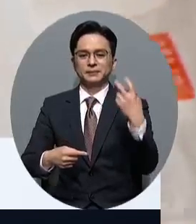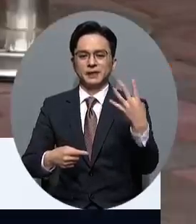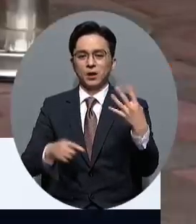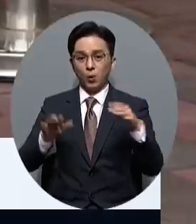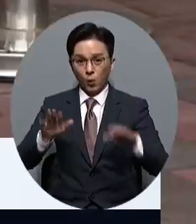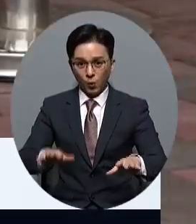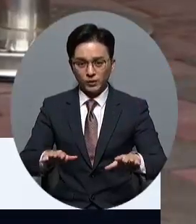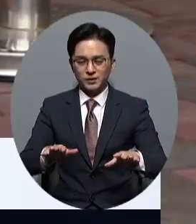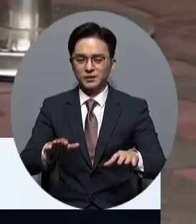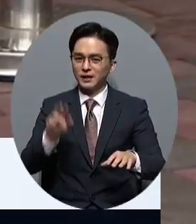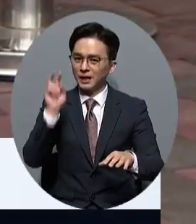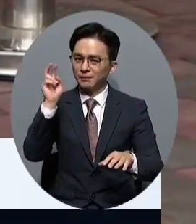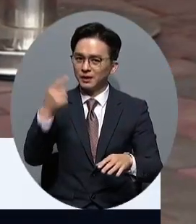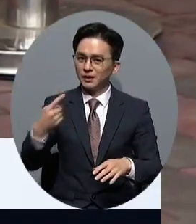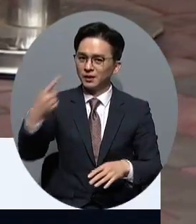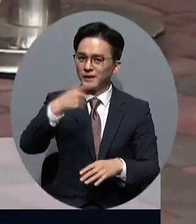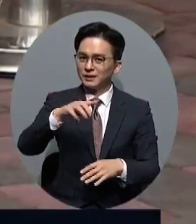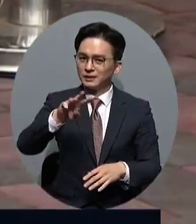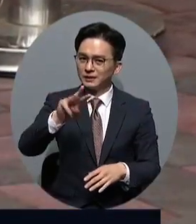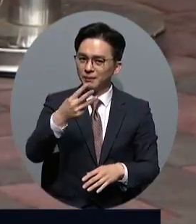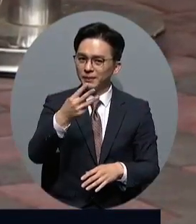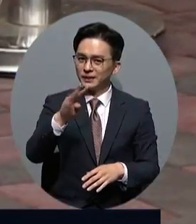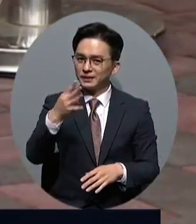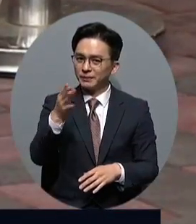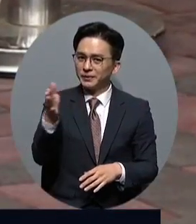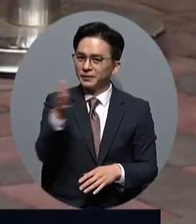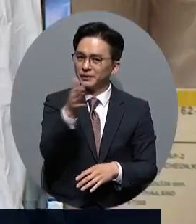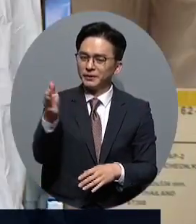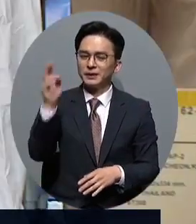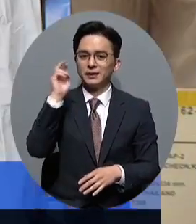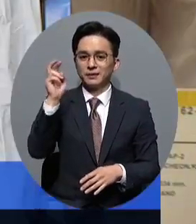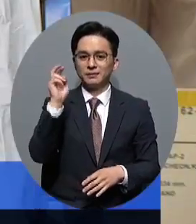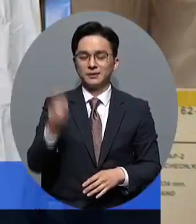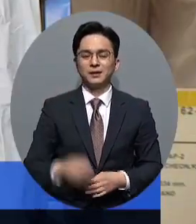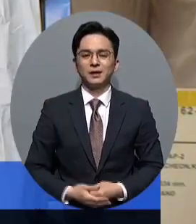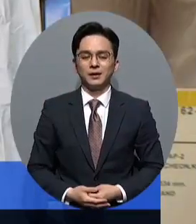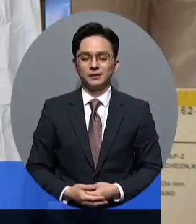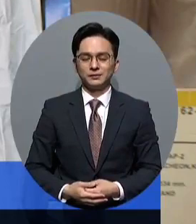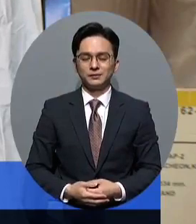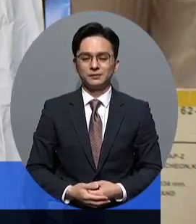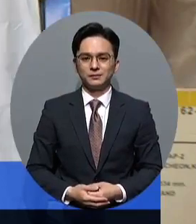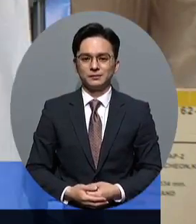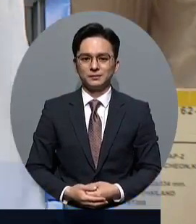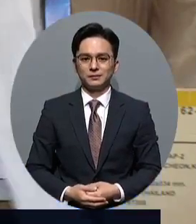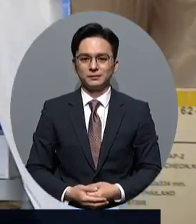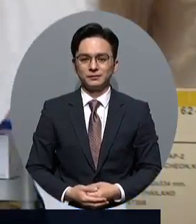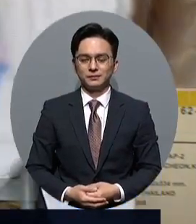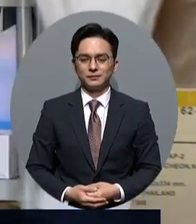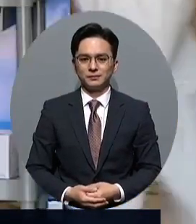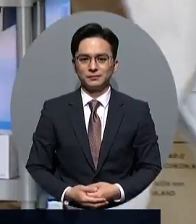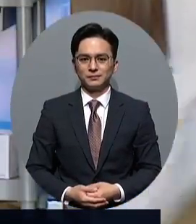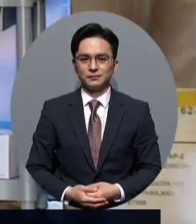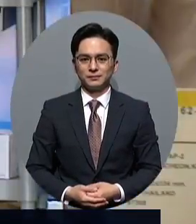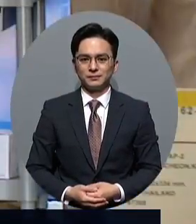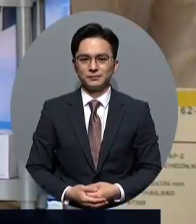오늘 0시 기준 확진자는 1,300명 안팎이 될 것으로 보입니다. TV조선 이다솜입니다.